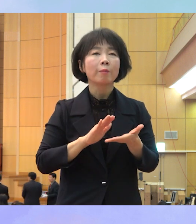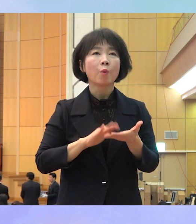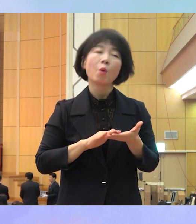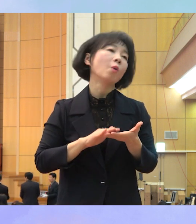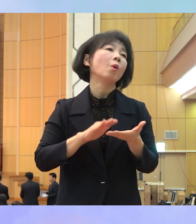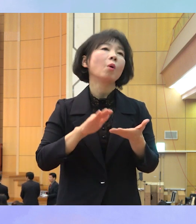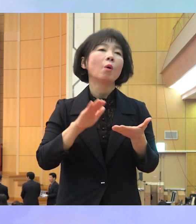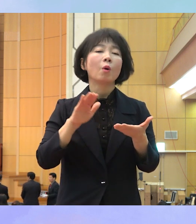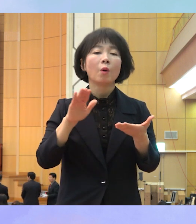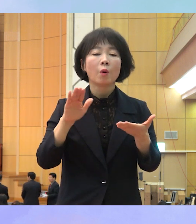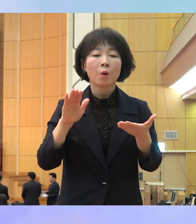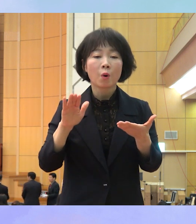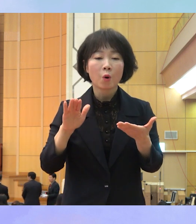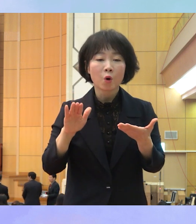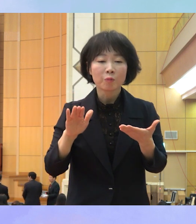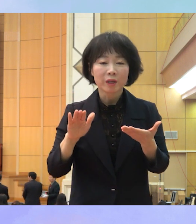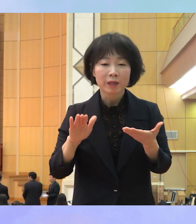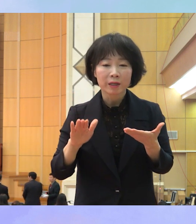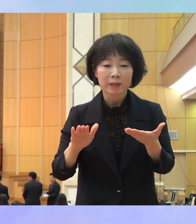주님의